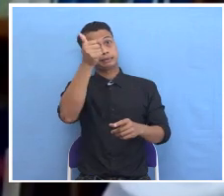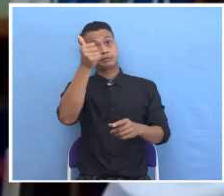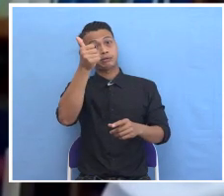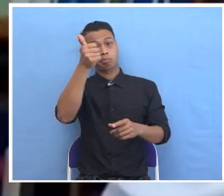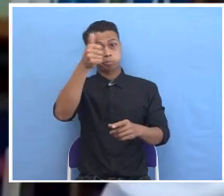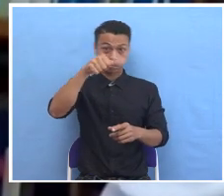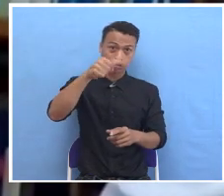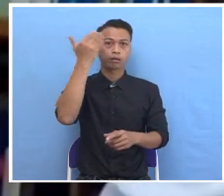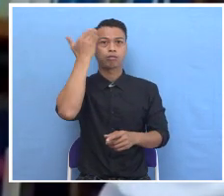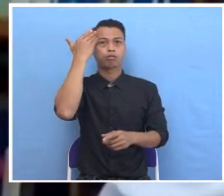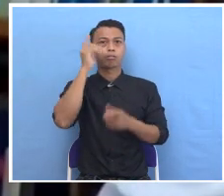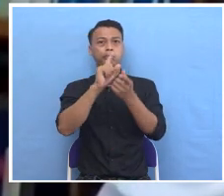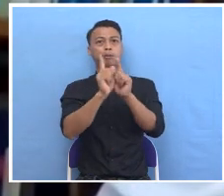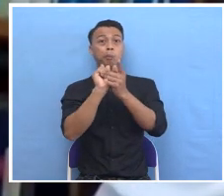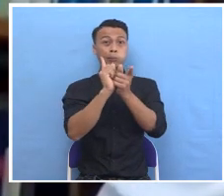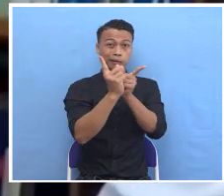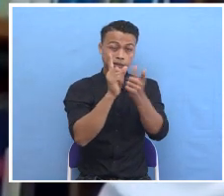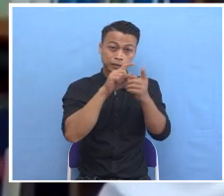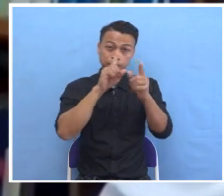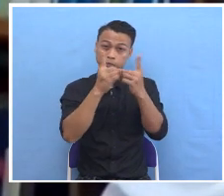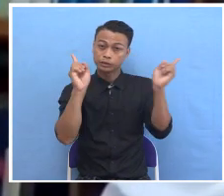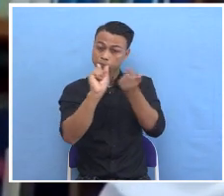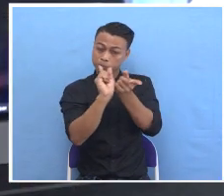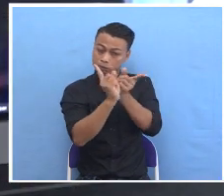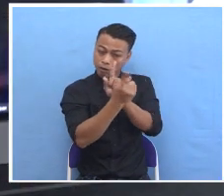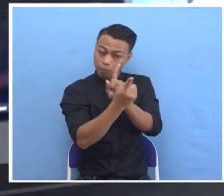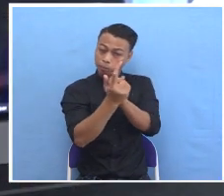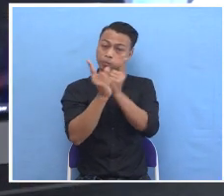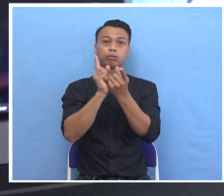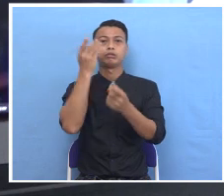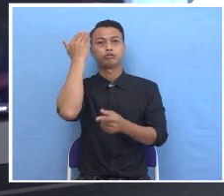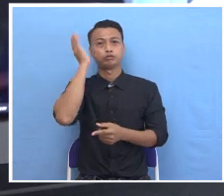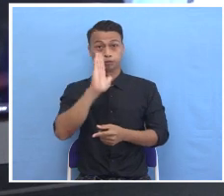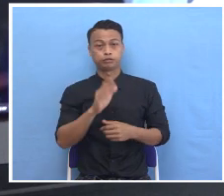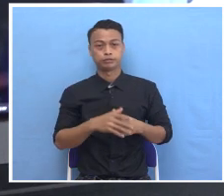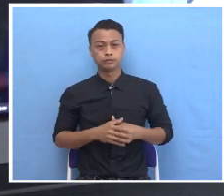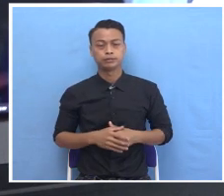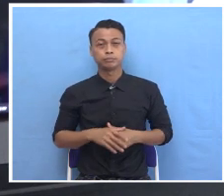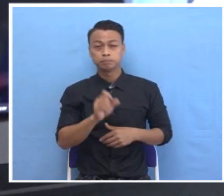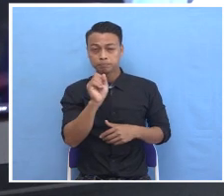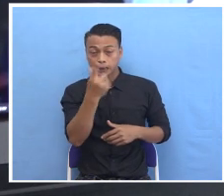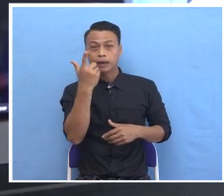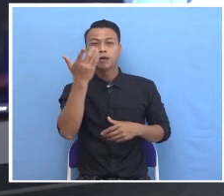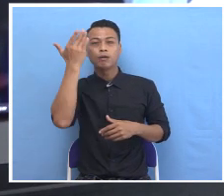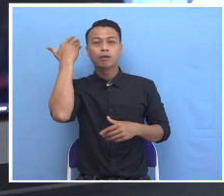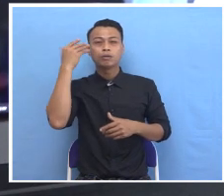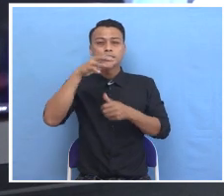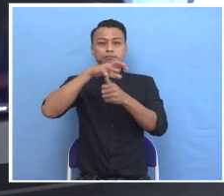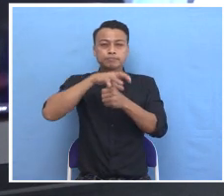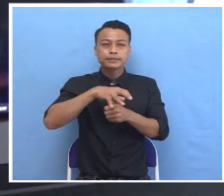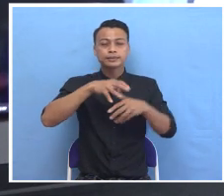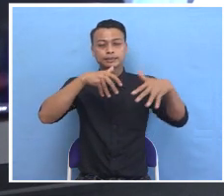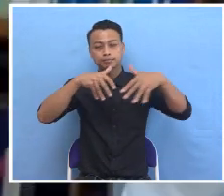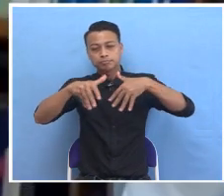မပိုင်းမှာပြောခဲ့တဲ့ fake democratization နဲ့မှာပါပါတယ်ပထမ radical သဘောဆောင်တဲ့လူတို့အ